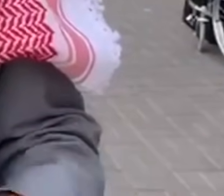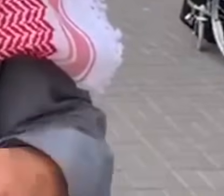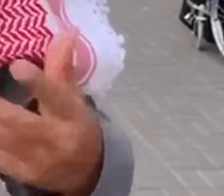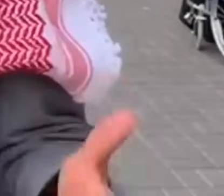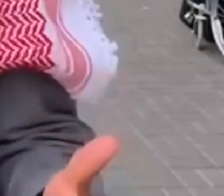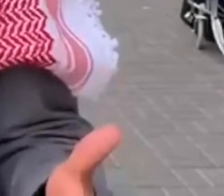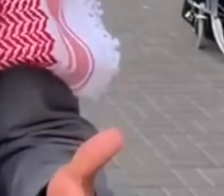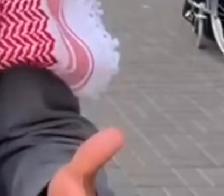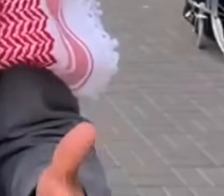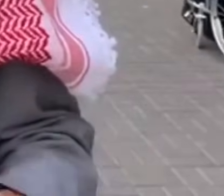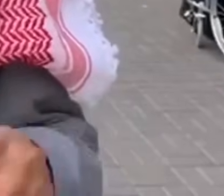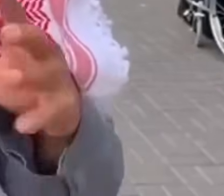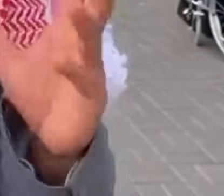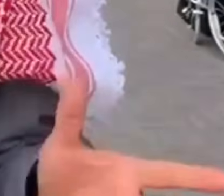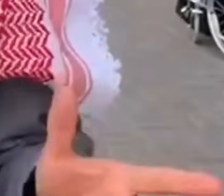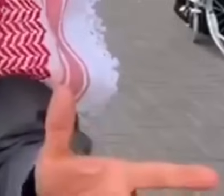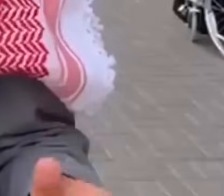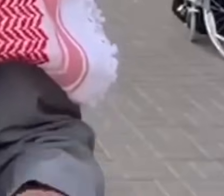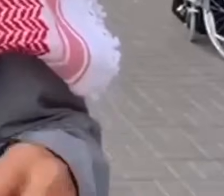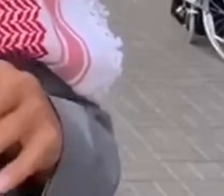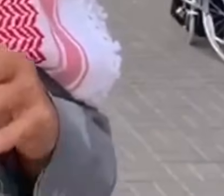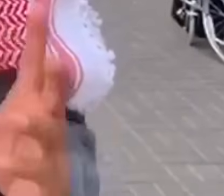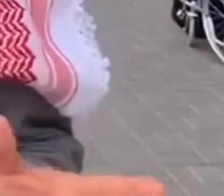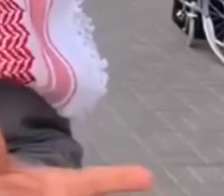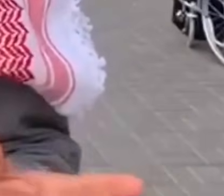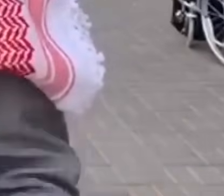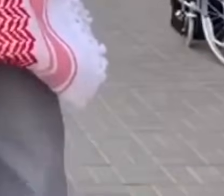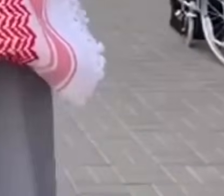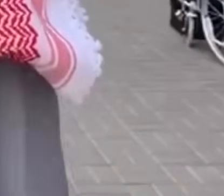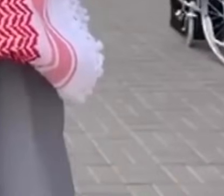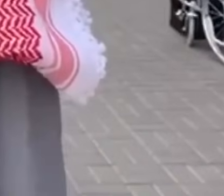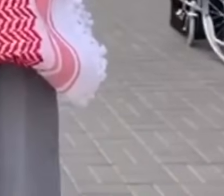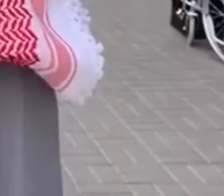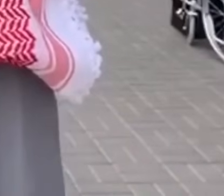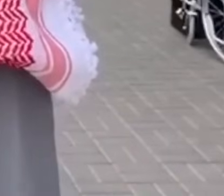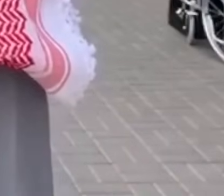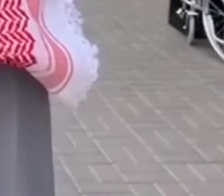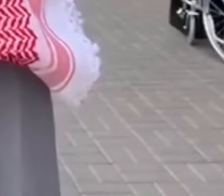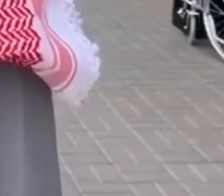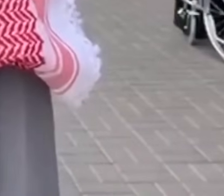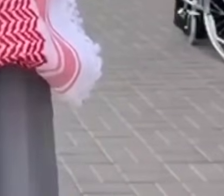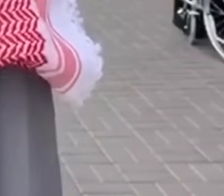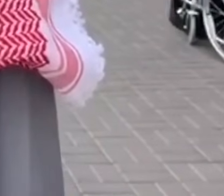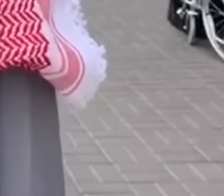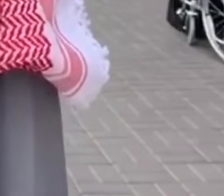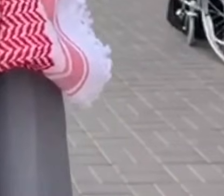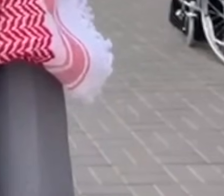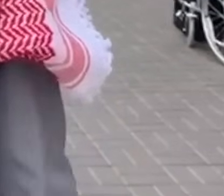diri, mengendalikan diri dalam ketaatan, dalam menjauhi maksiat, dan dalam menghadapi episode